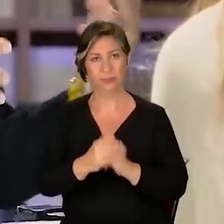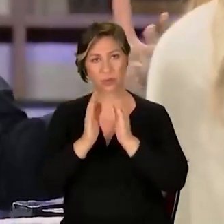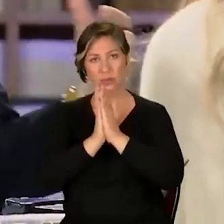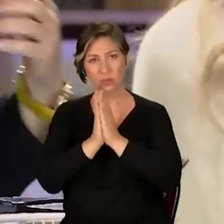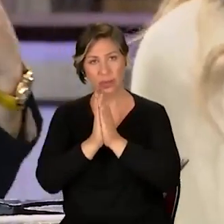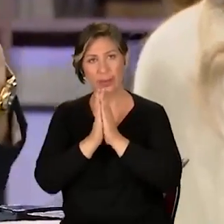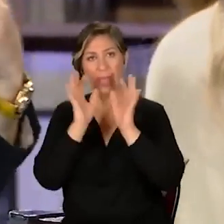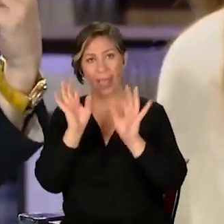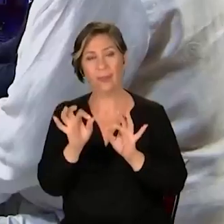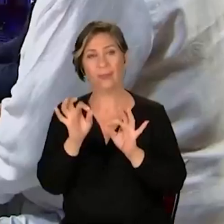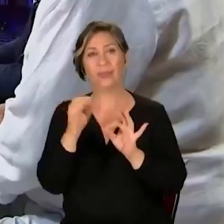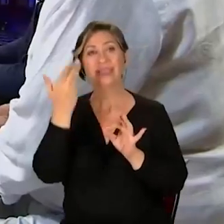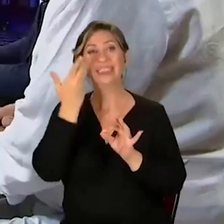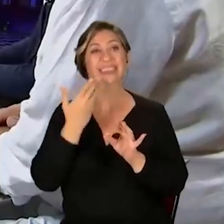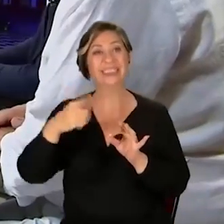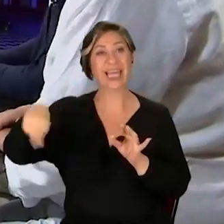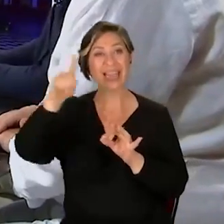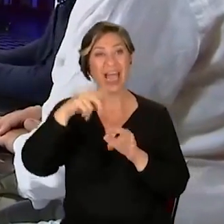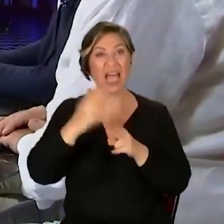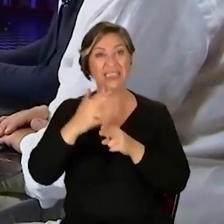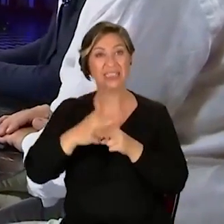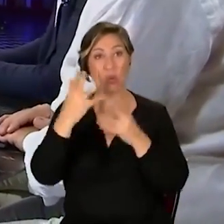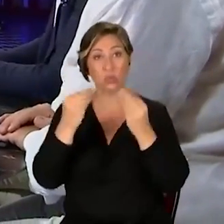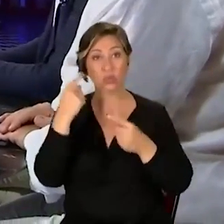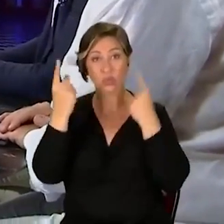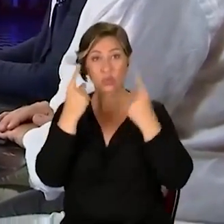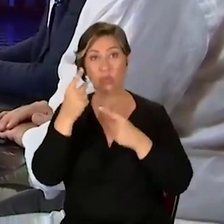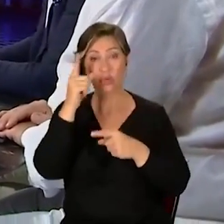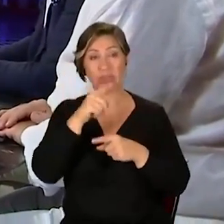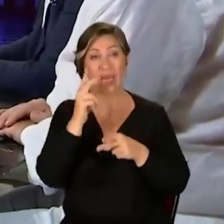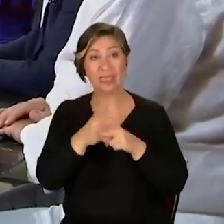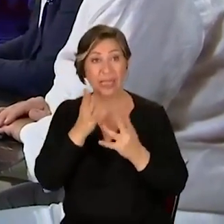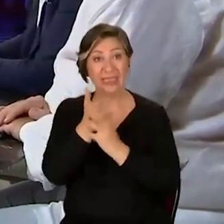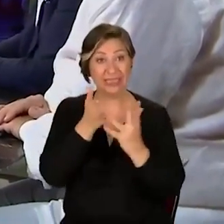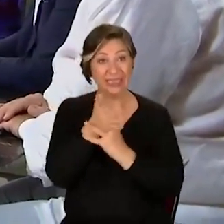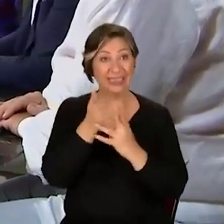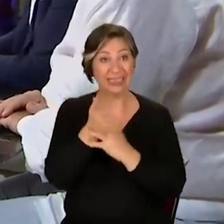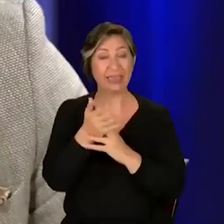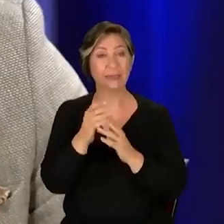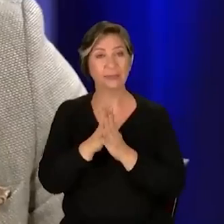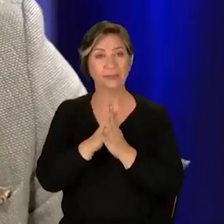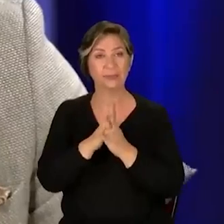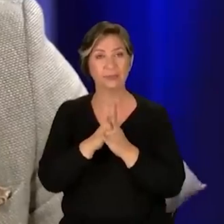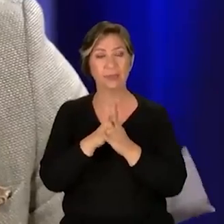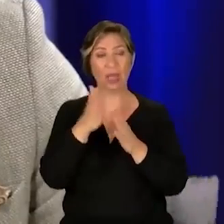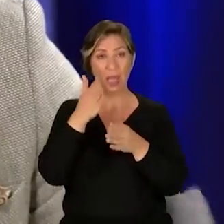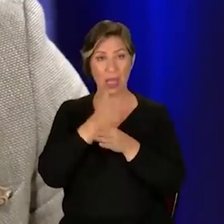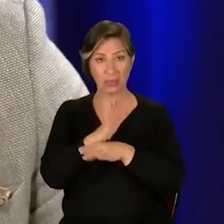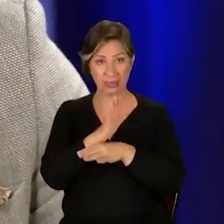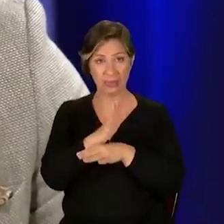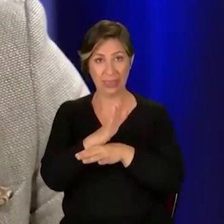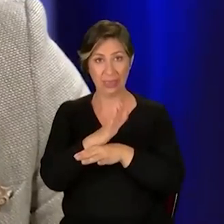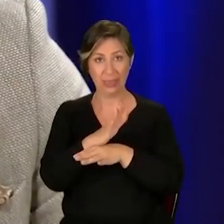özür dilerim. Yes, hep bizi izleyen insanların acelesi olduğunu düşünüyorum ve o yüzden böyle aralara giriyorum. Yani aslında